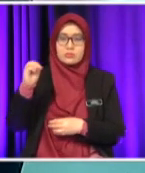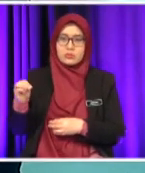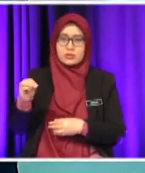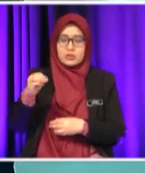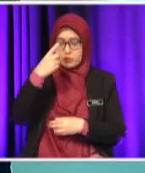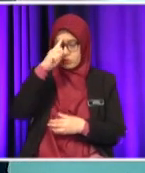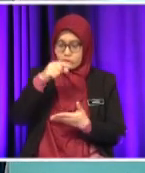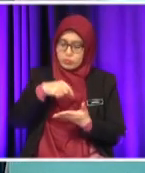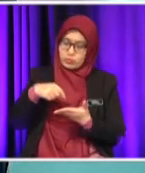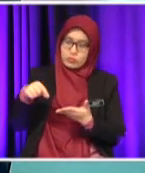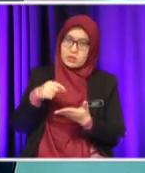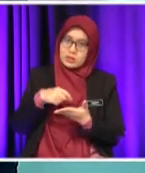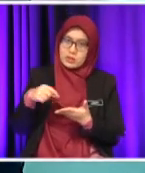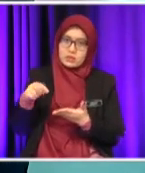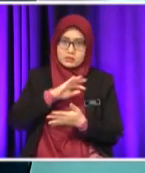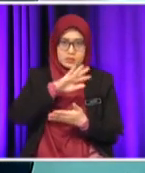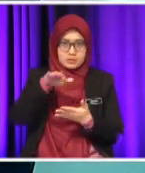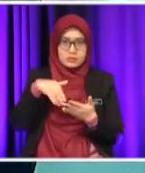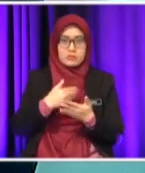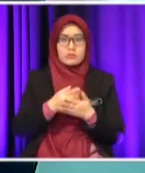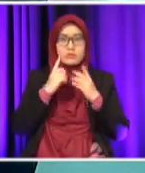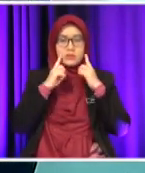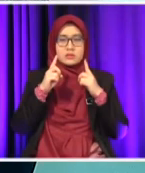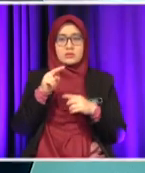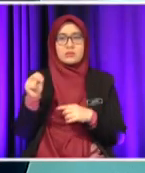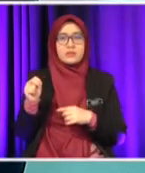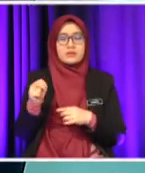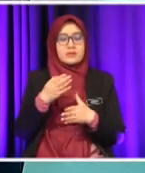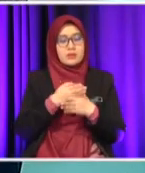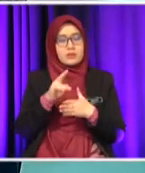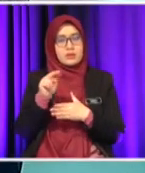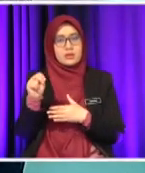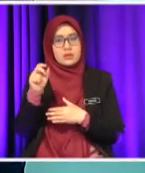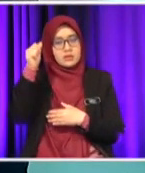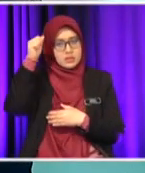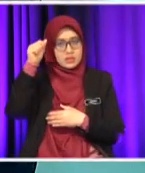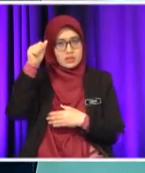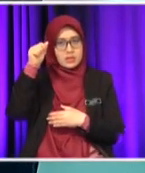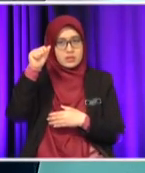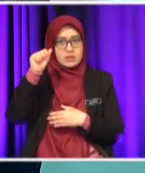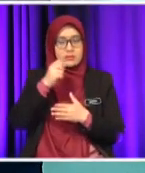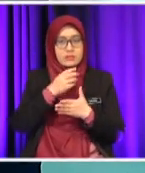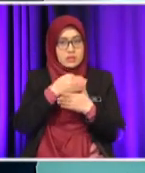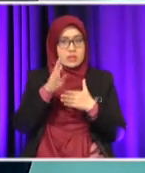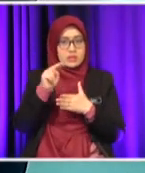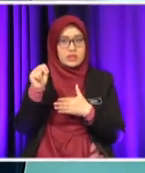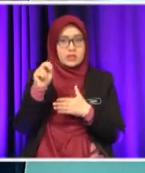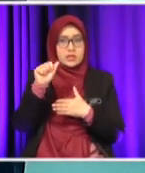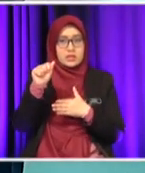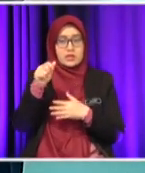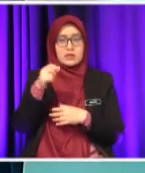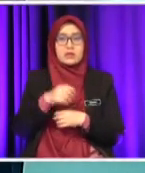apa nih Recall ataupun smule yang ini kita kerja pemikiran lah betul dia enggak balik mungkin balik kita gunakan panduan